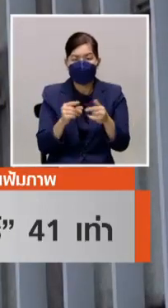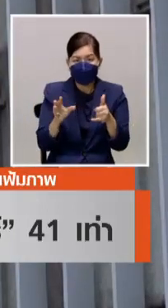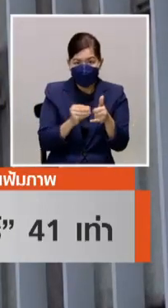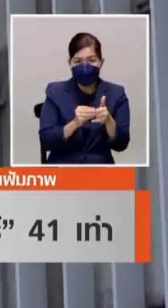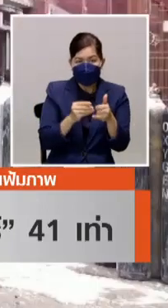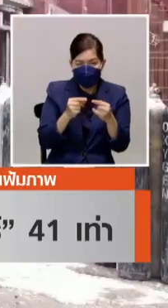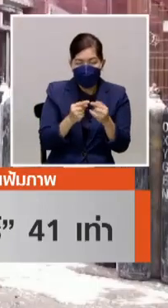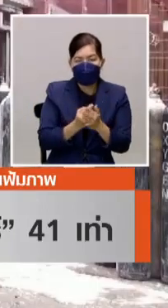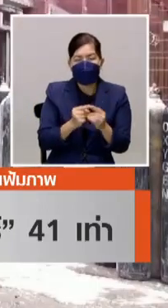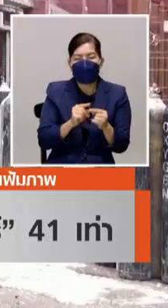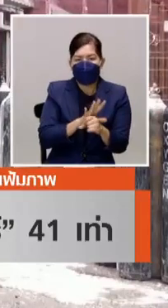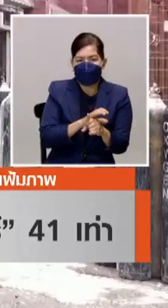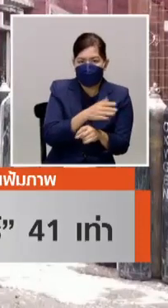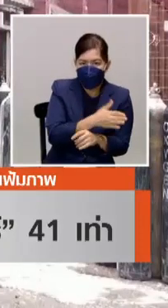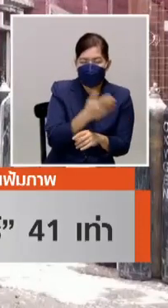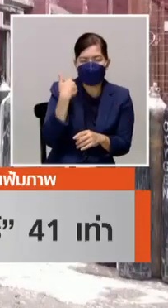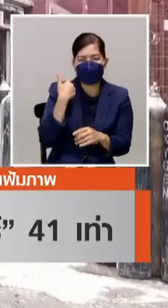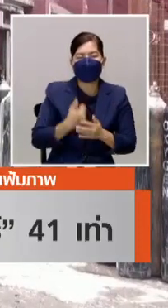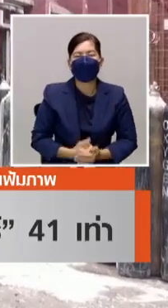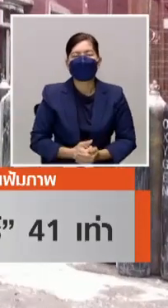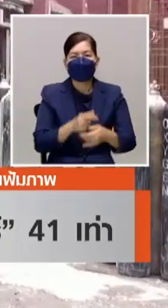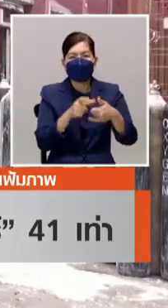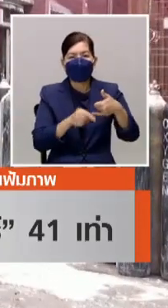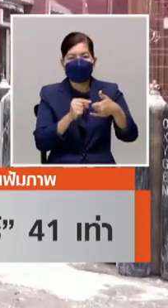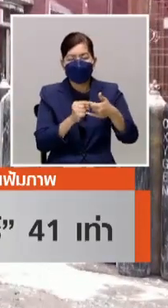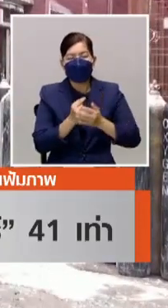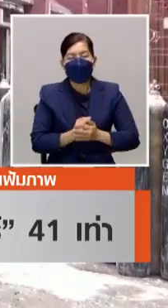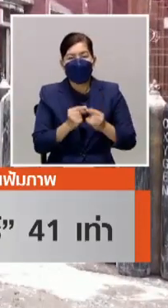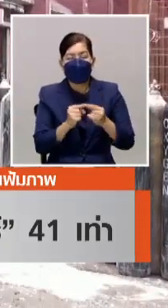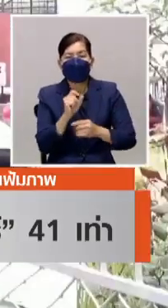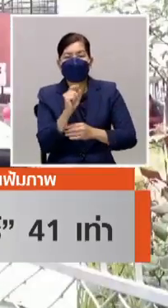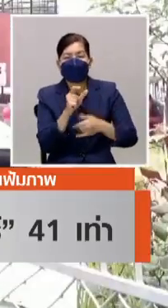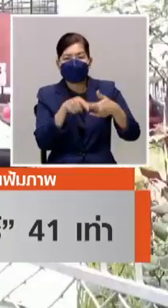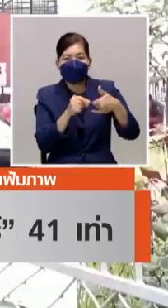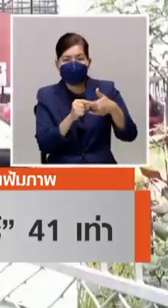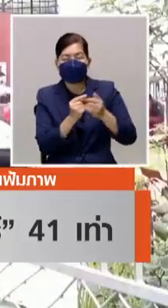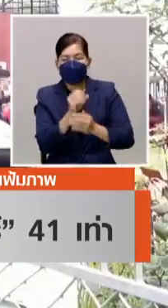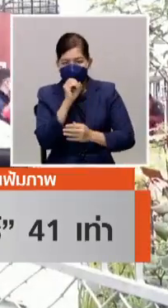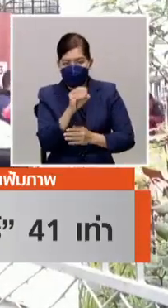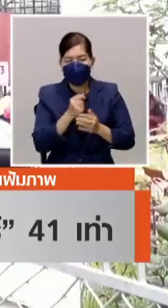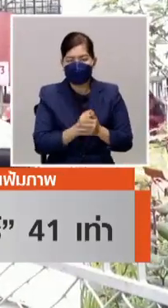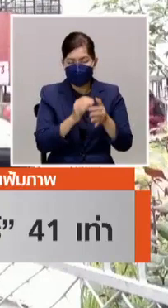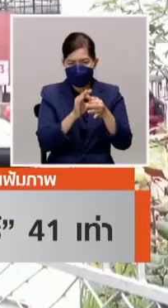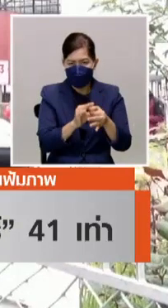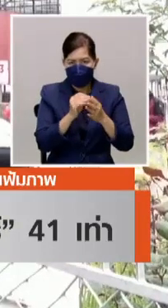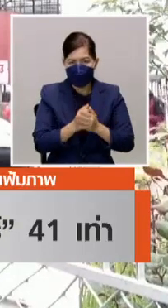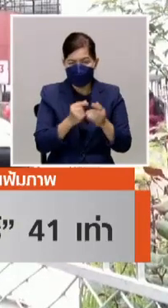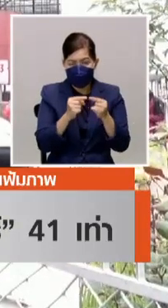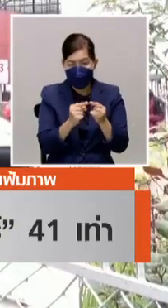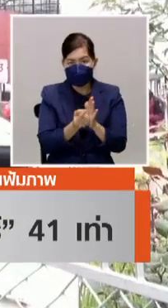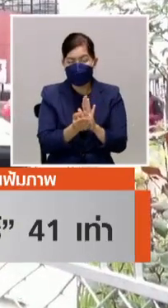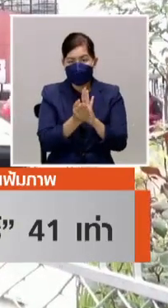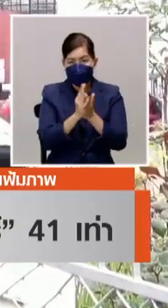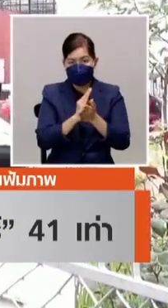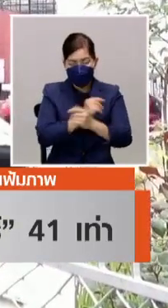าก่อนศาสตราจารย์ซีก็ระบุได้ว่าตัวเลขการลดลงของระดับแอนติบอดีดังกล่าวอาจจะเปลี่ยนแปลงไปได้อี